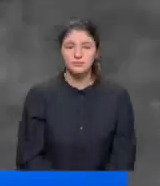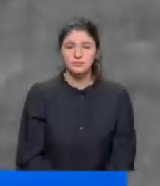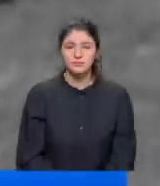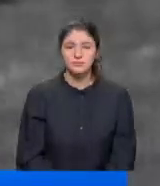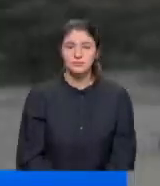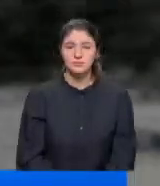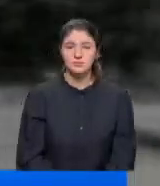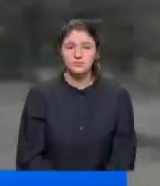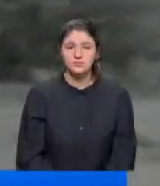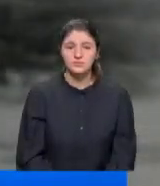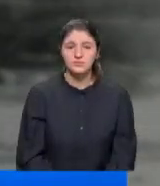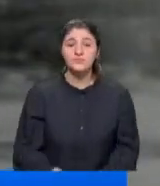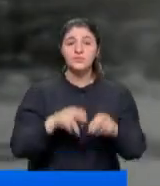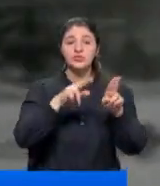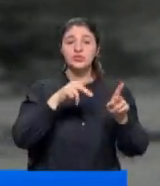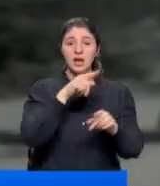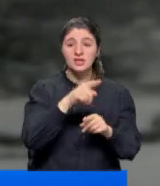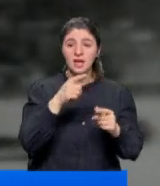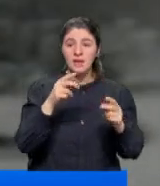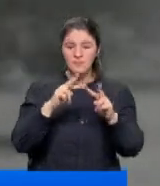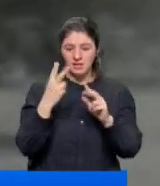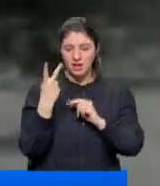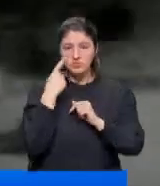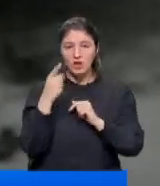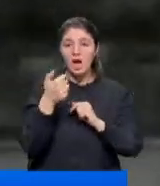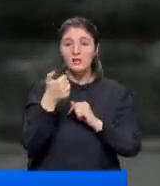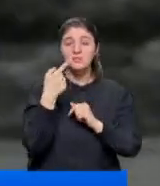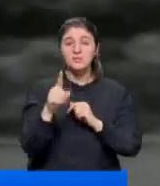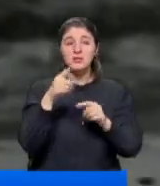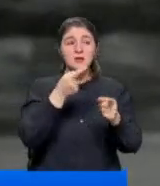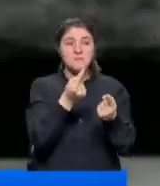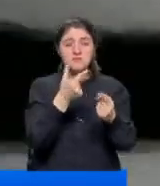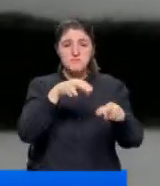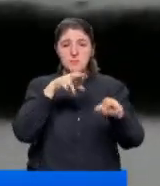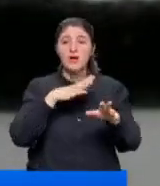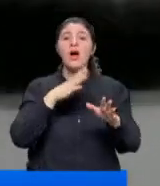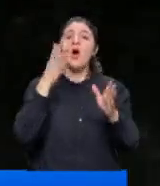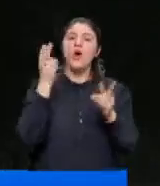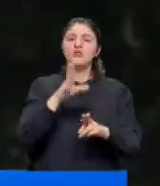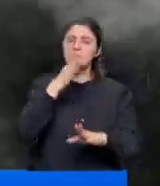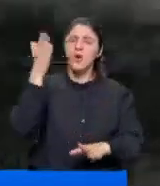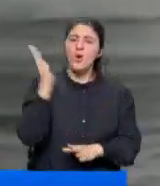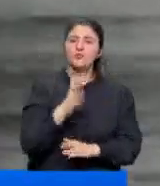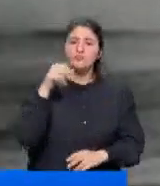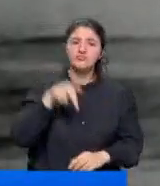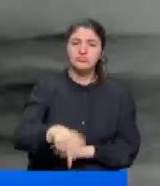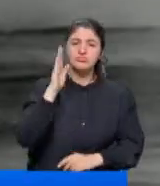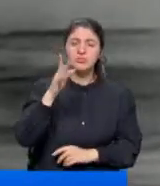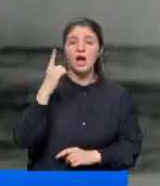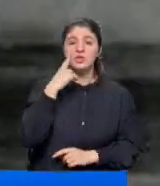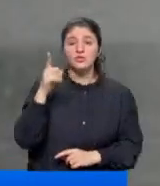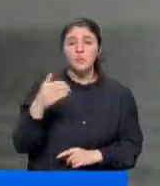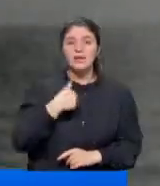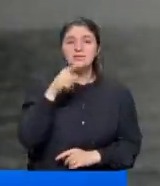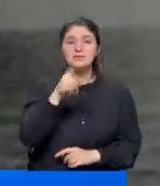bu Çanakkale'de metrekareye 6000 vermeyi adı öleceğini bilerek ilerledi Mehmetçik cepheye Mustafa